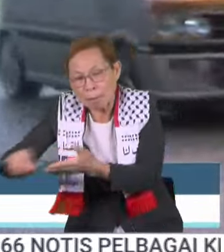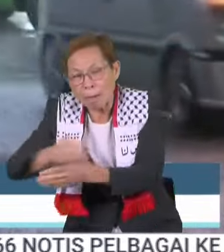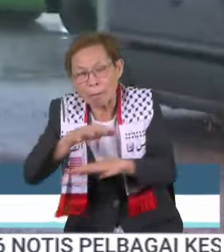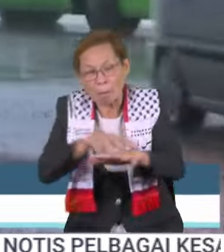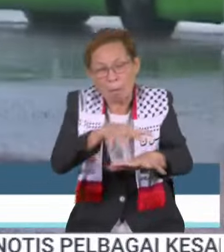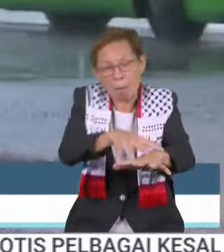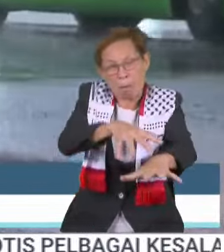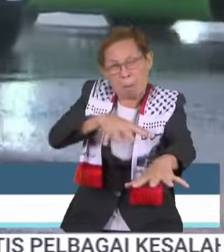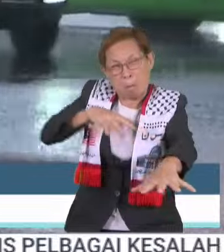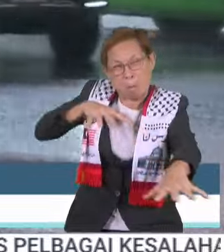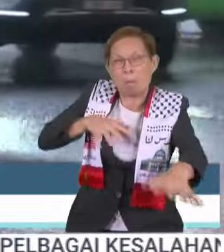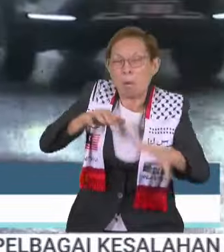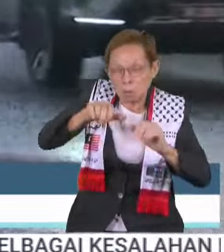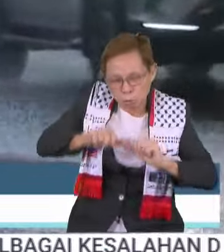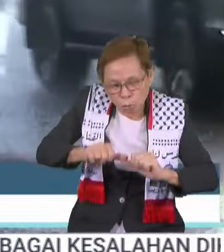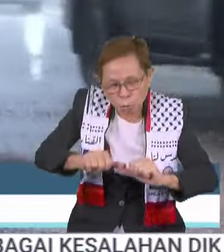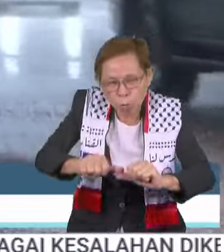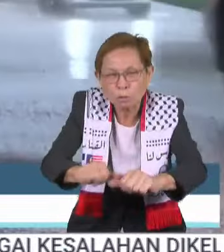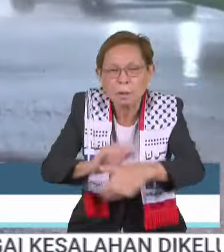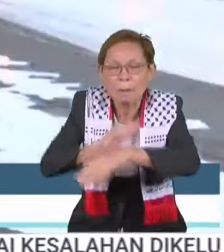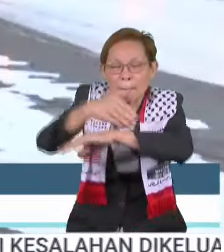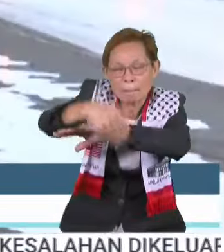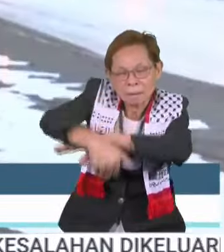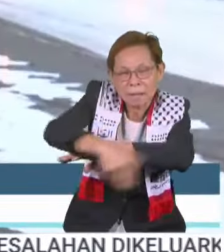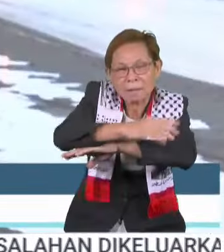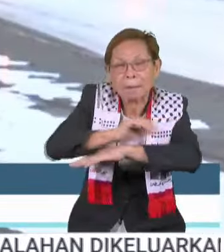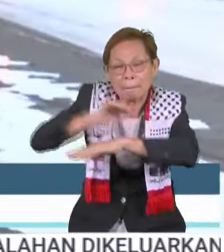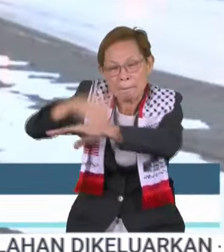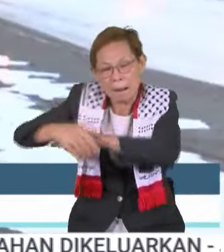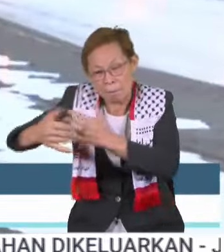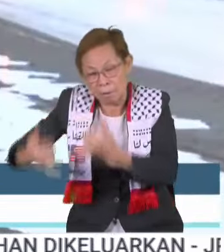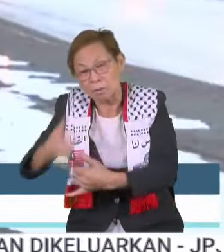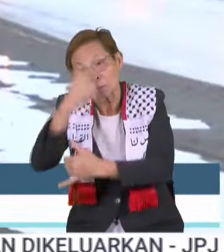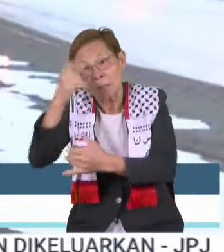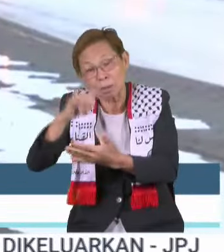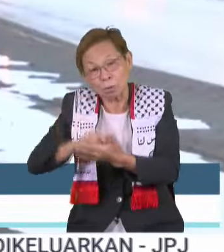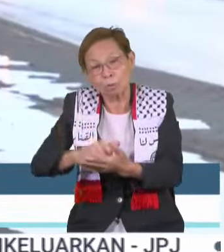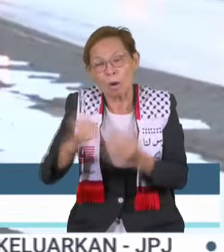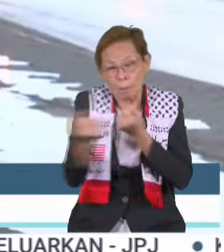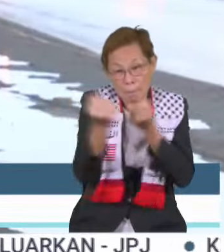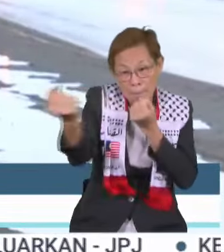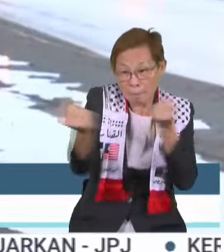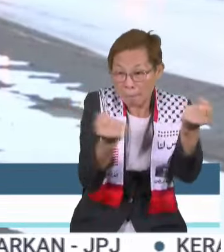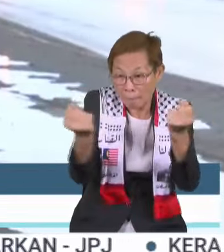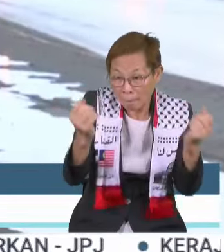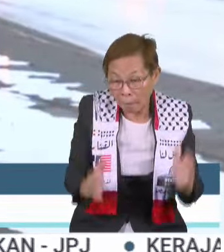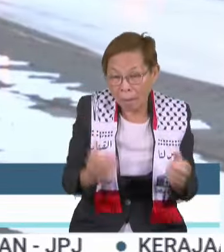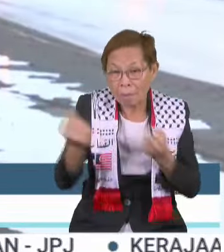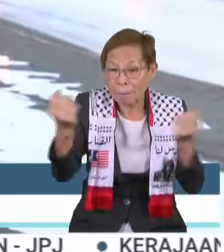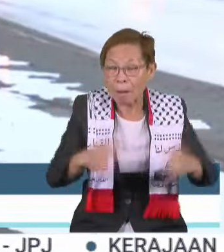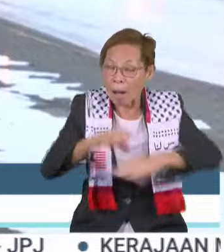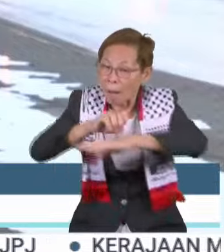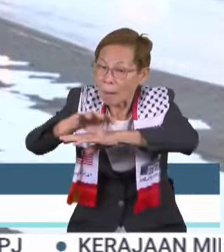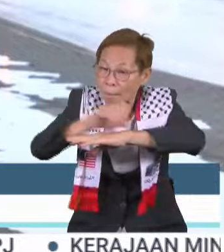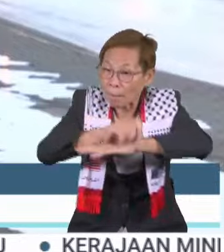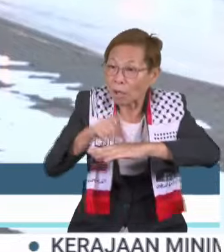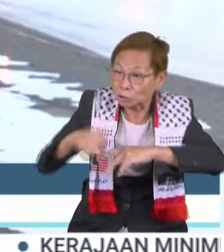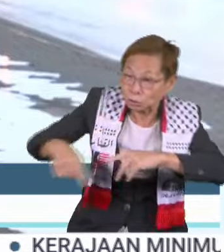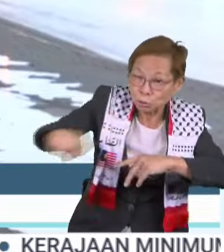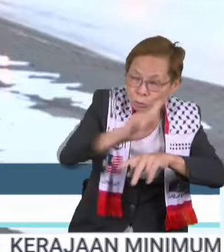di laluan ini dijangka berterusan sehingga lewat petang dan malam ini. Sehubungan itu, pengguna jalan raya dinasihatkan untuk